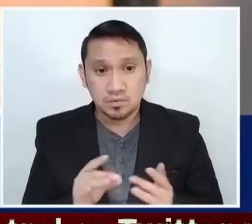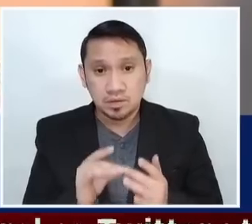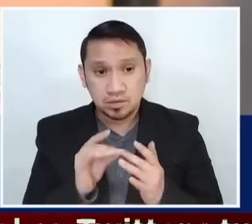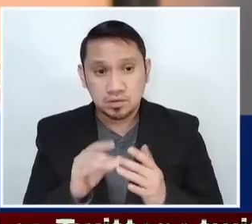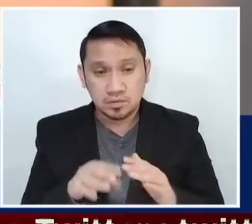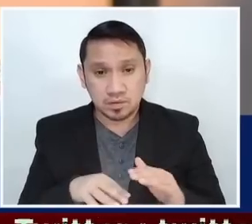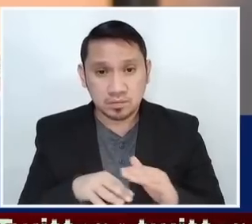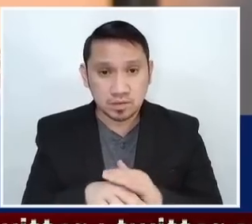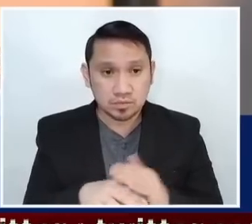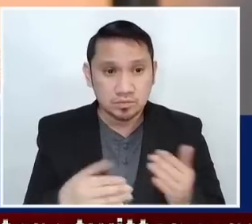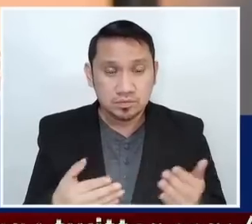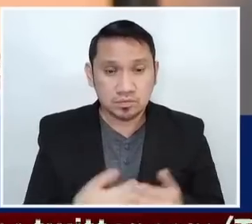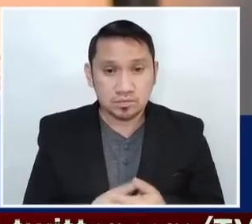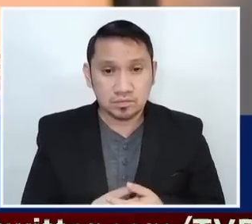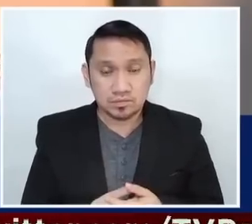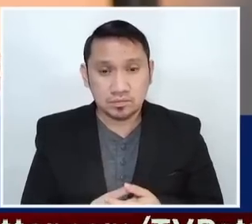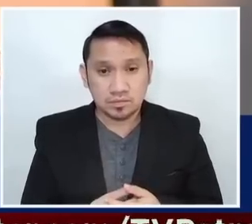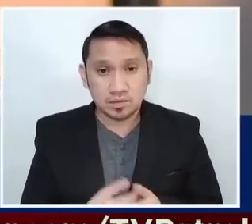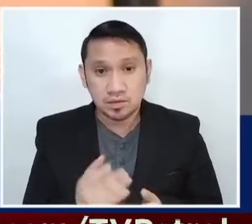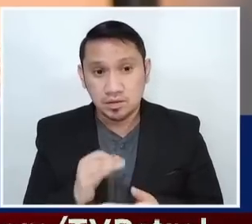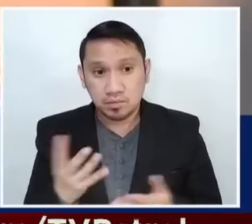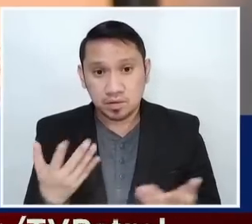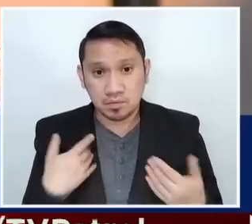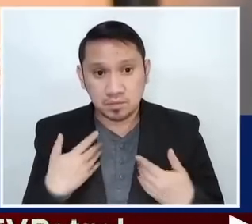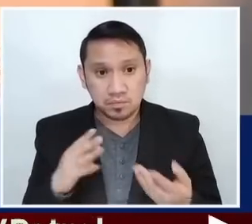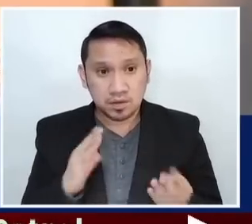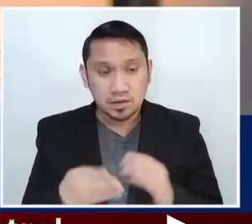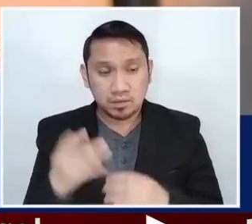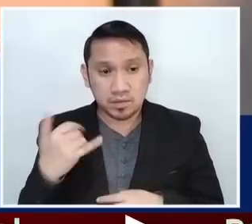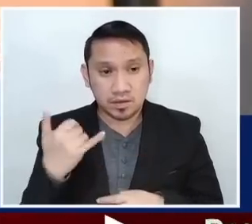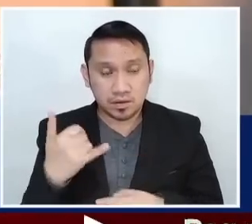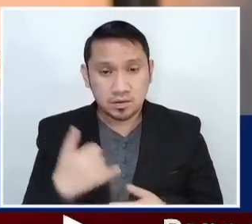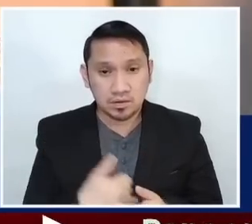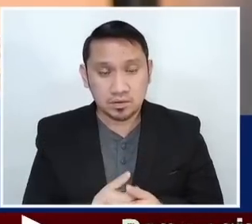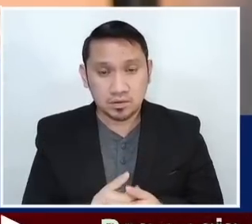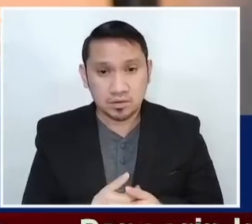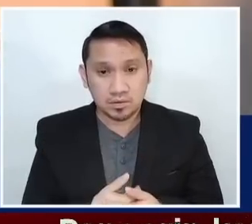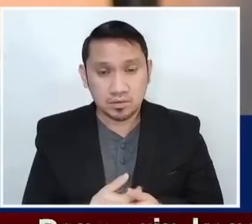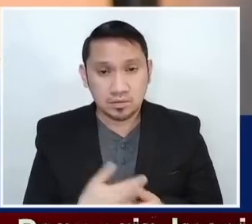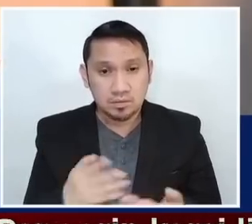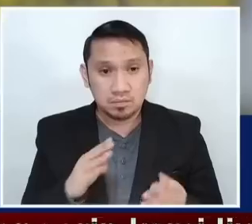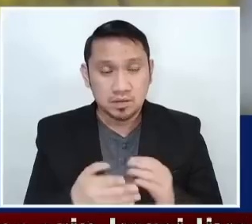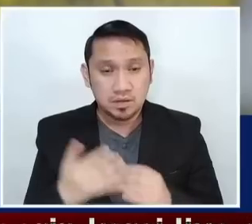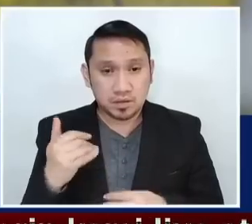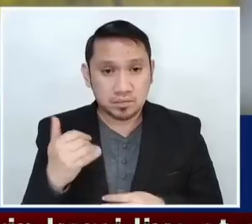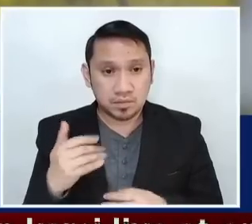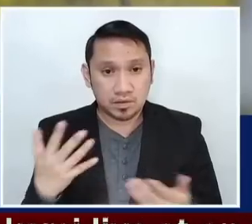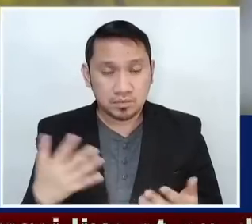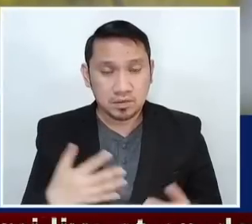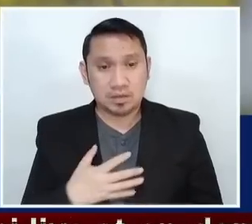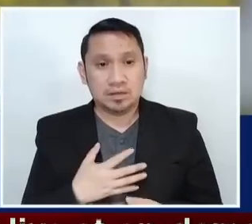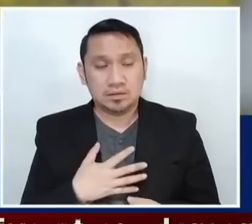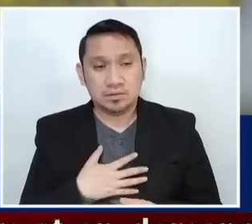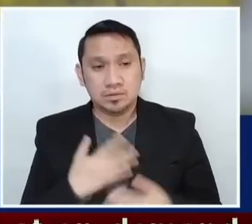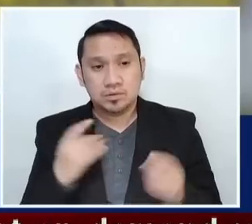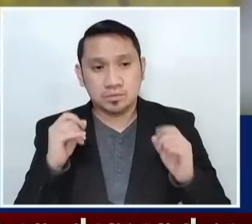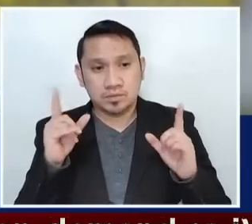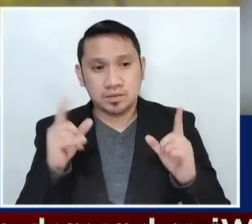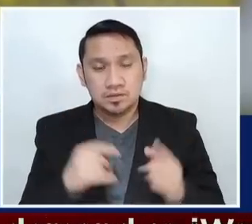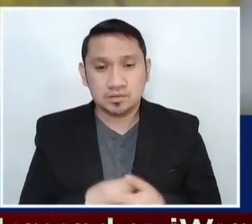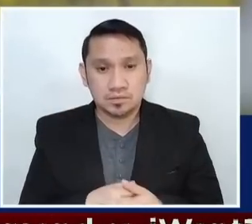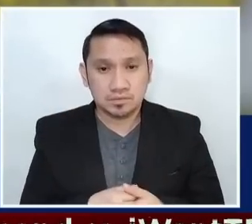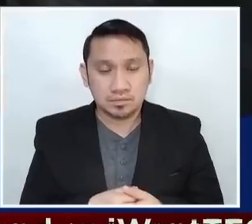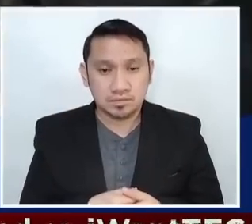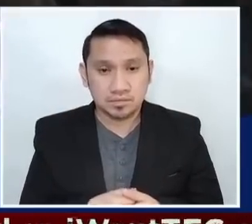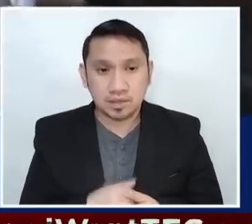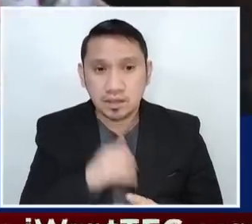box. Kasi baka biglang mag-yellow. Doon sa gitna mismo, bigla ka natakihin. Dagdag nila, huwag